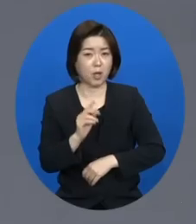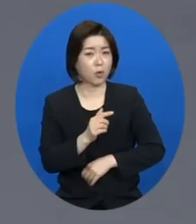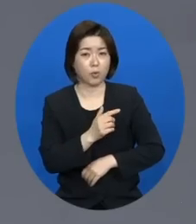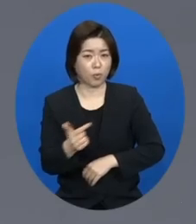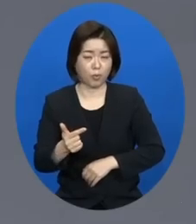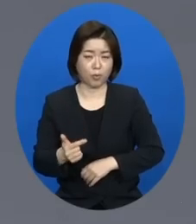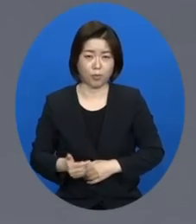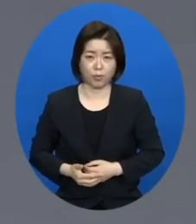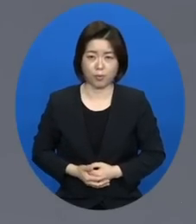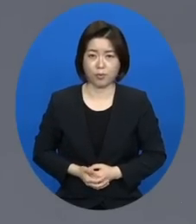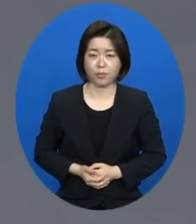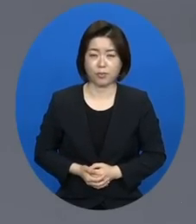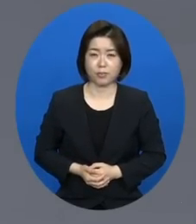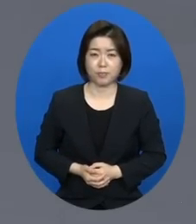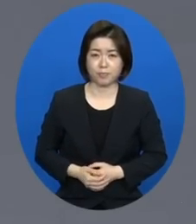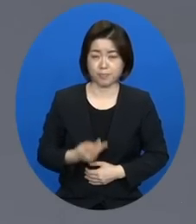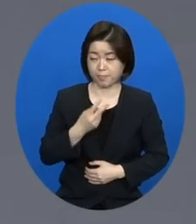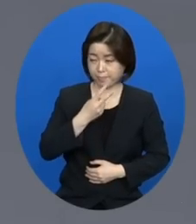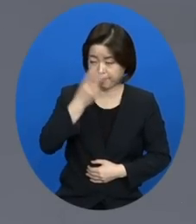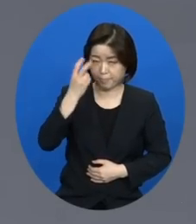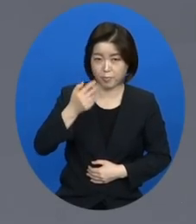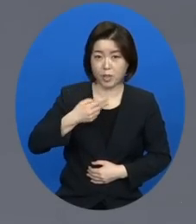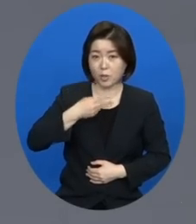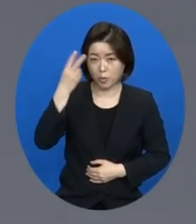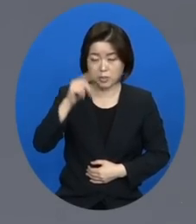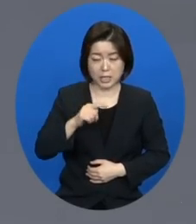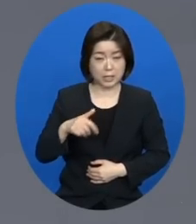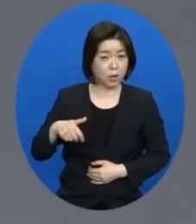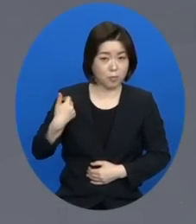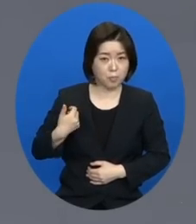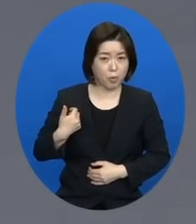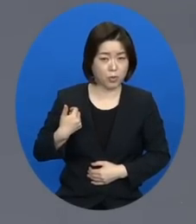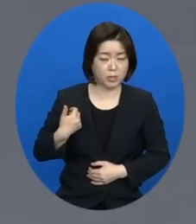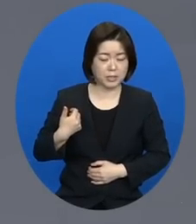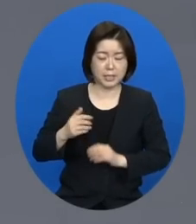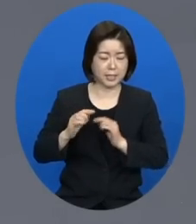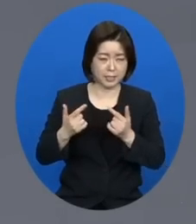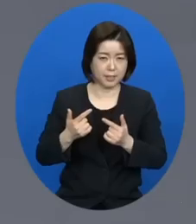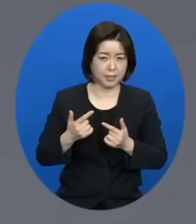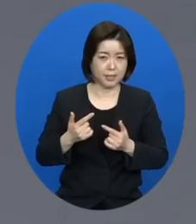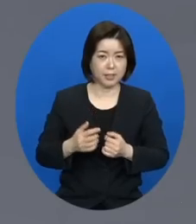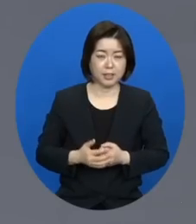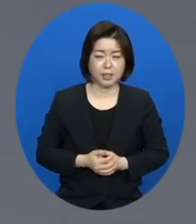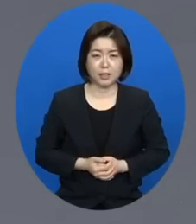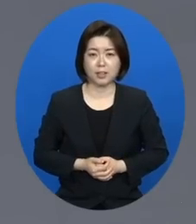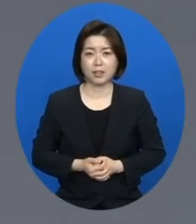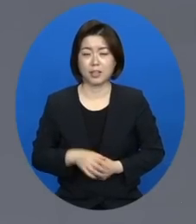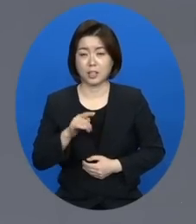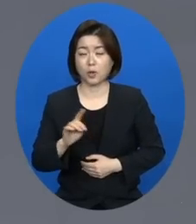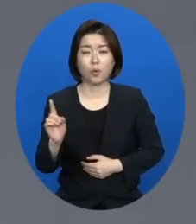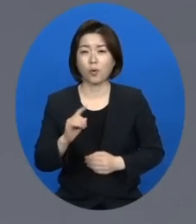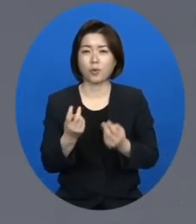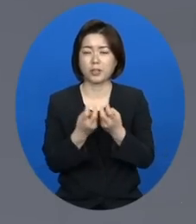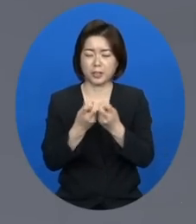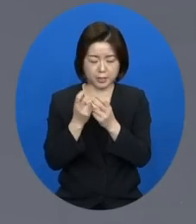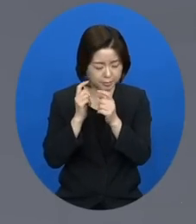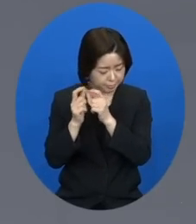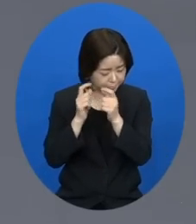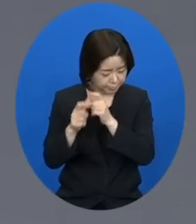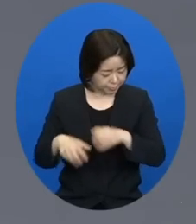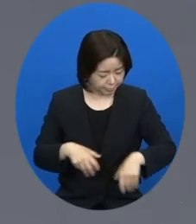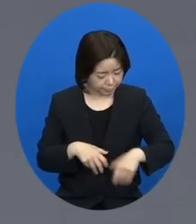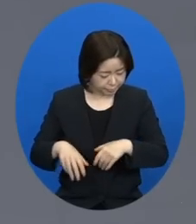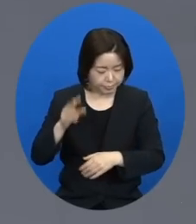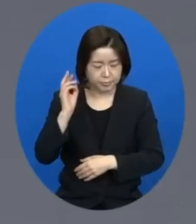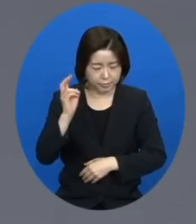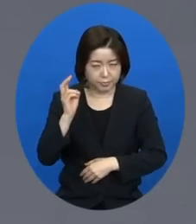높습니다. 명석한 요셉 이것을 모를 리가 없지요. 여기서 어떻게 해야 될까? 고민을 하지